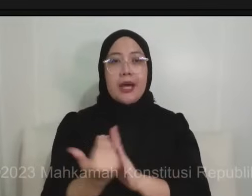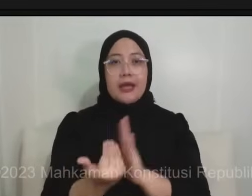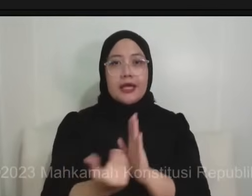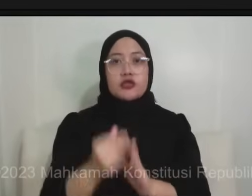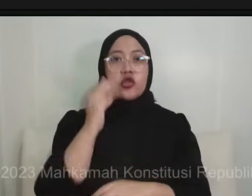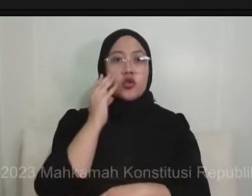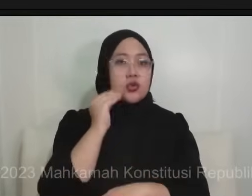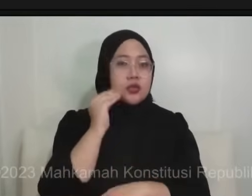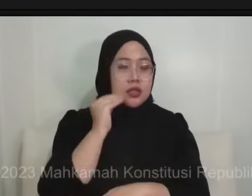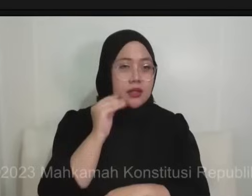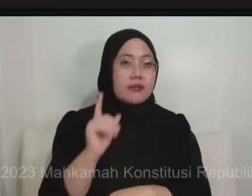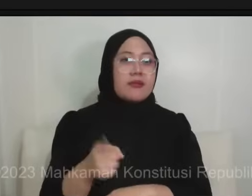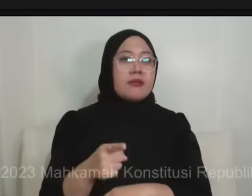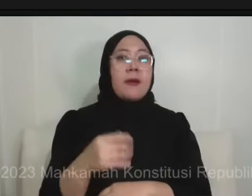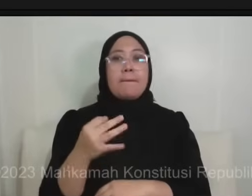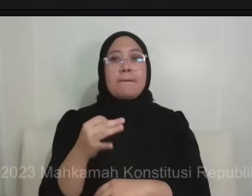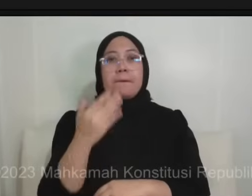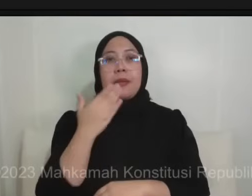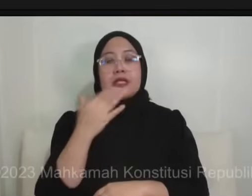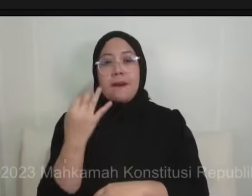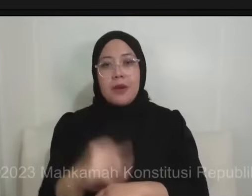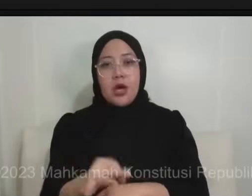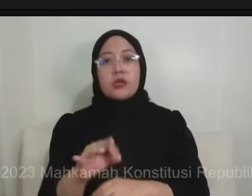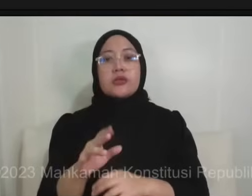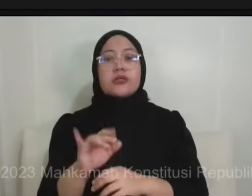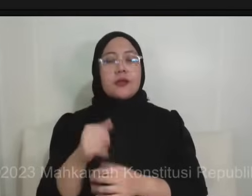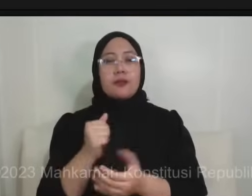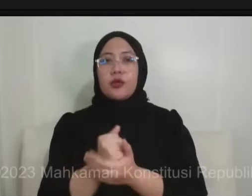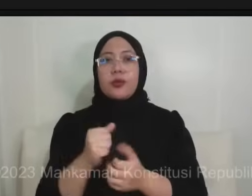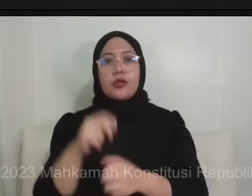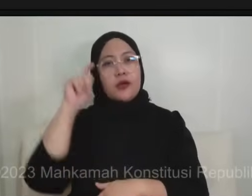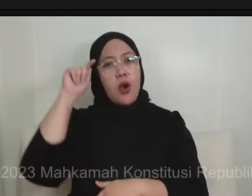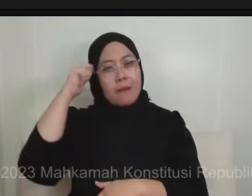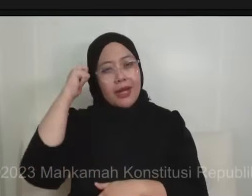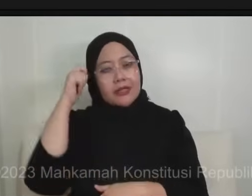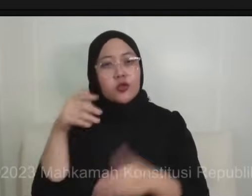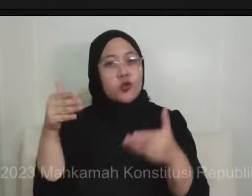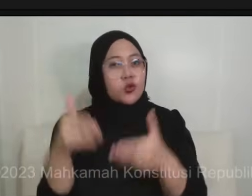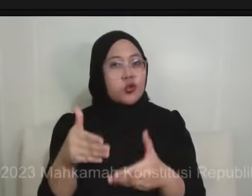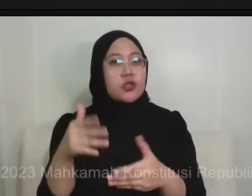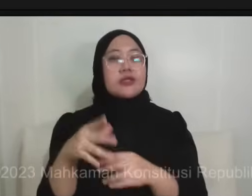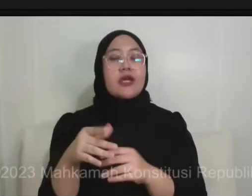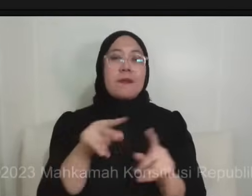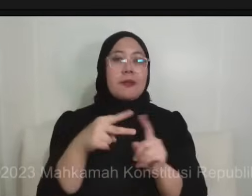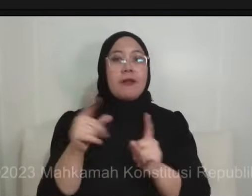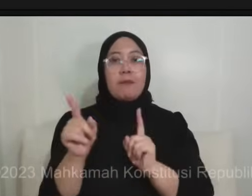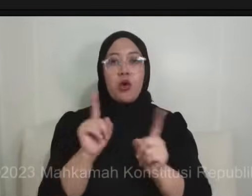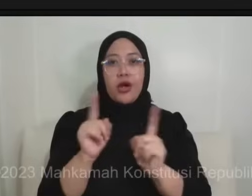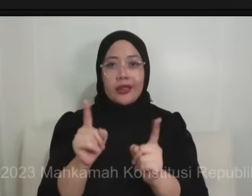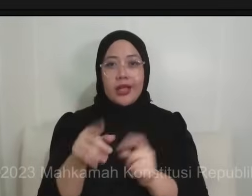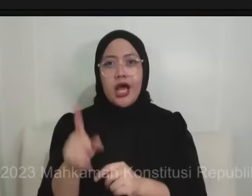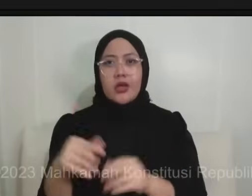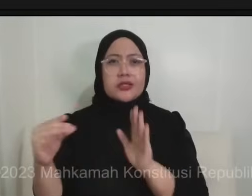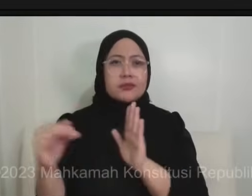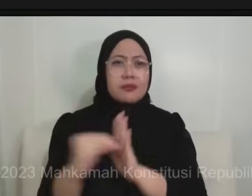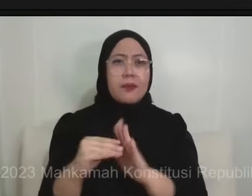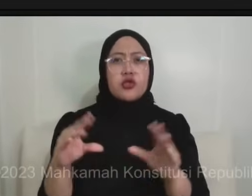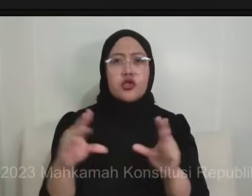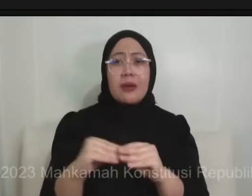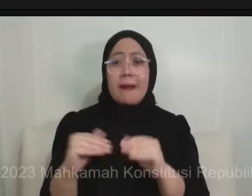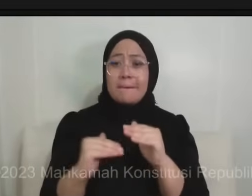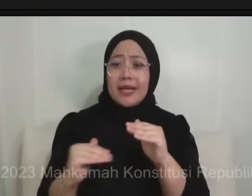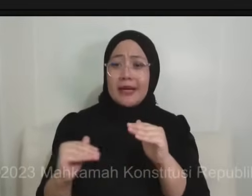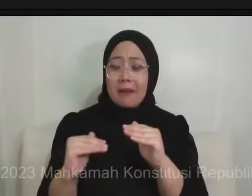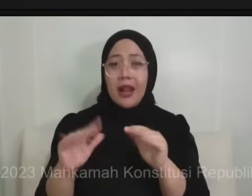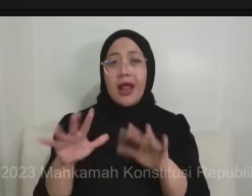baru menjadi bersifat sangat kompleks khususnya secara politik tatkala disematkan angka minimal dan atau